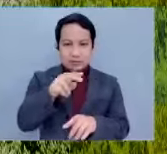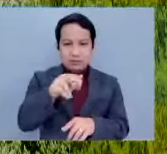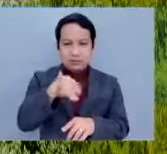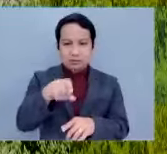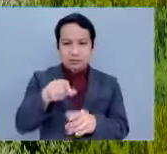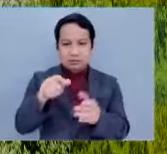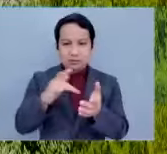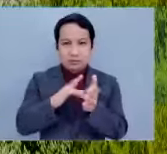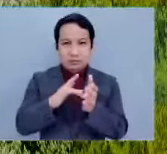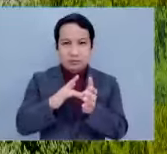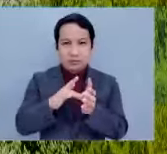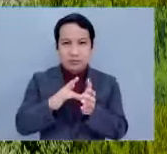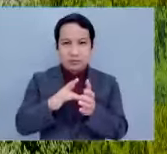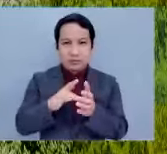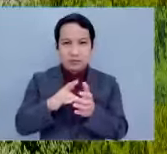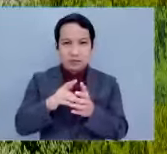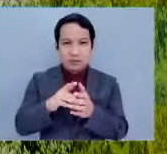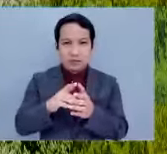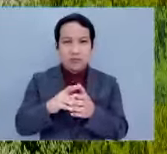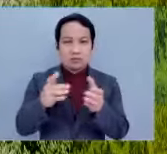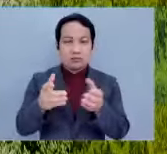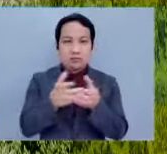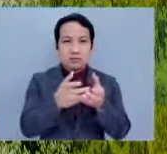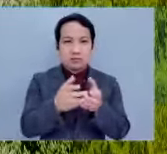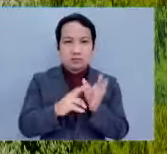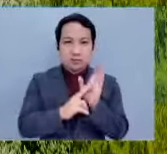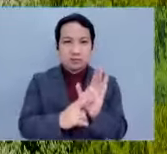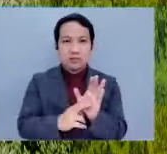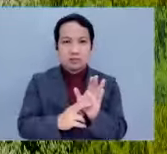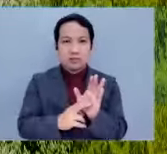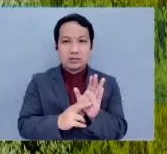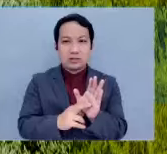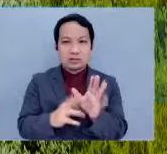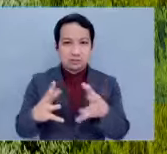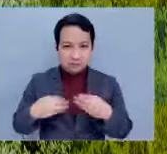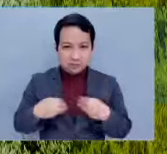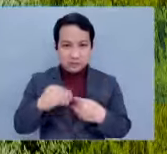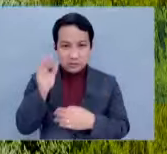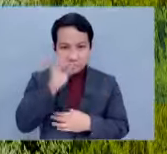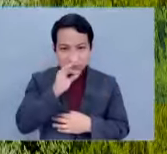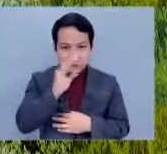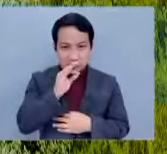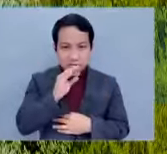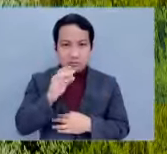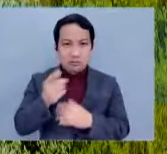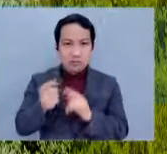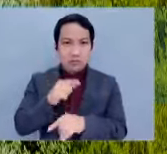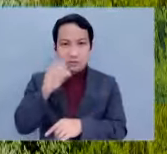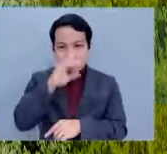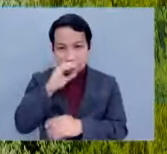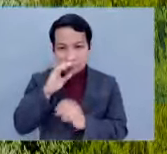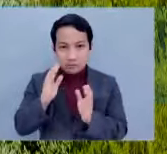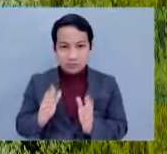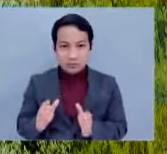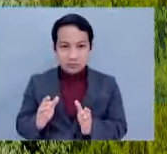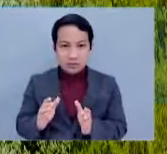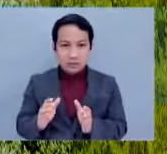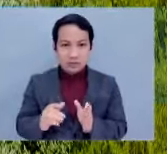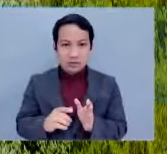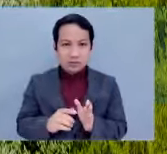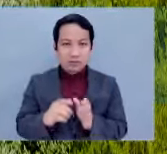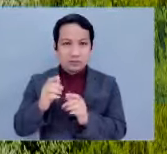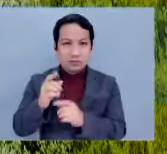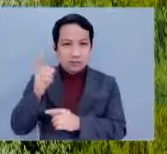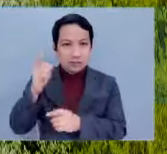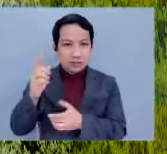naging parang patron, tinanggap ng mga Pilipino, ng mga Cebuano, at naging patron laban sa